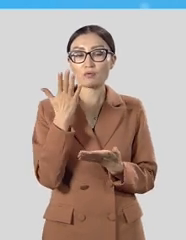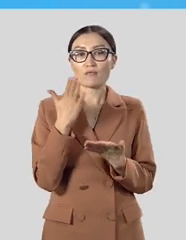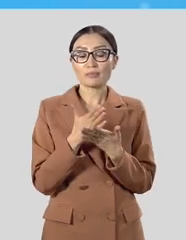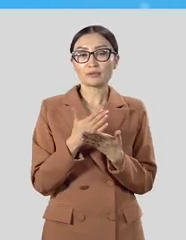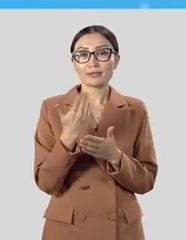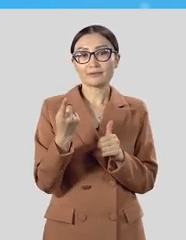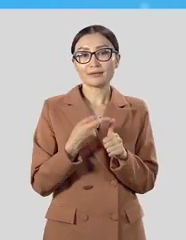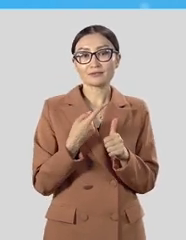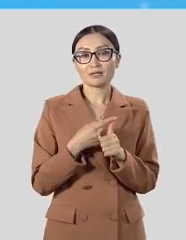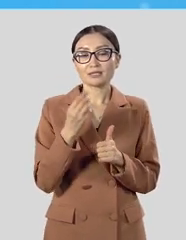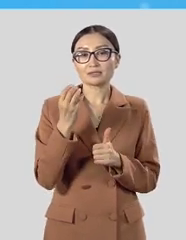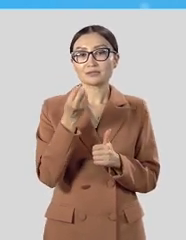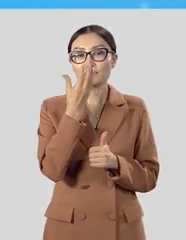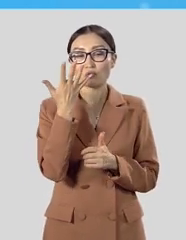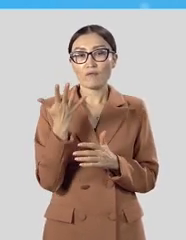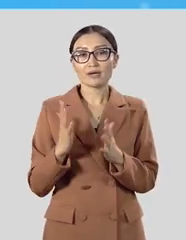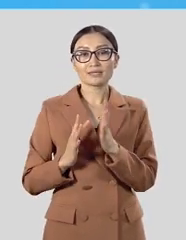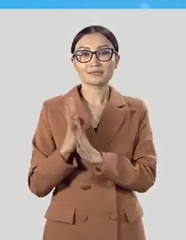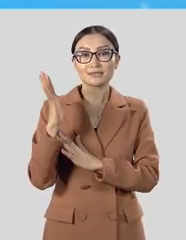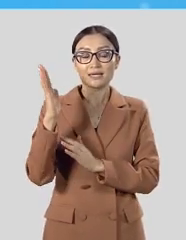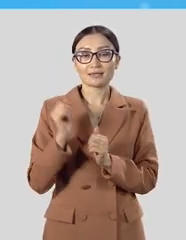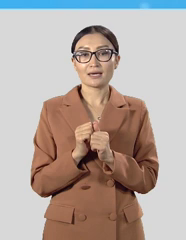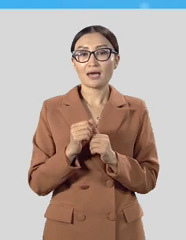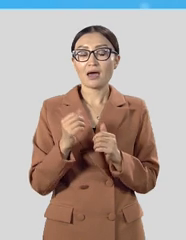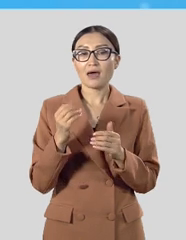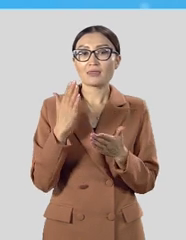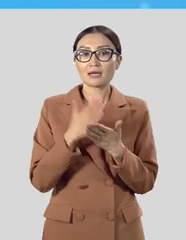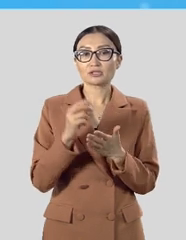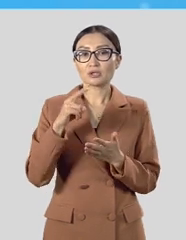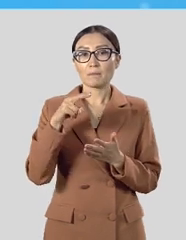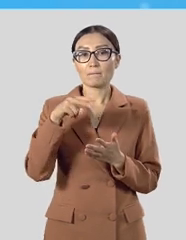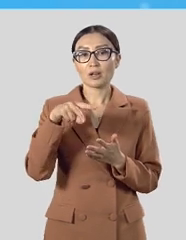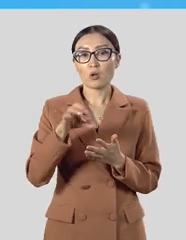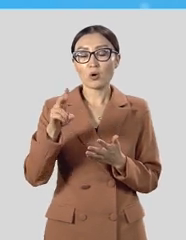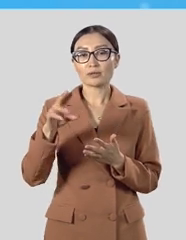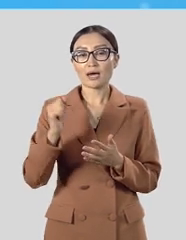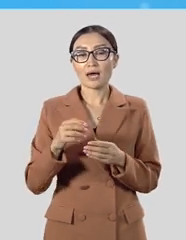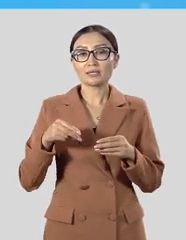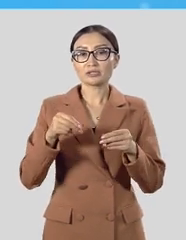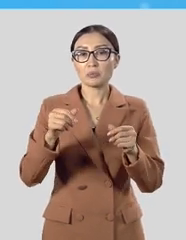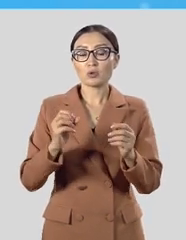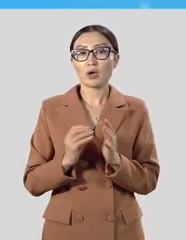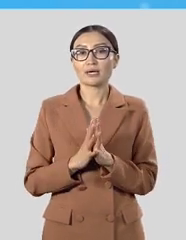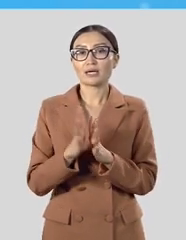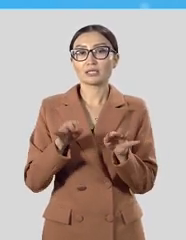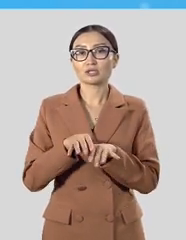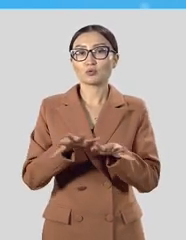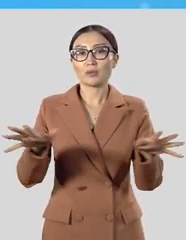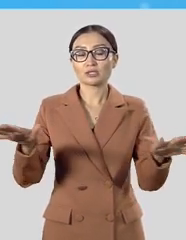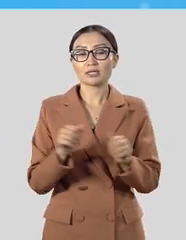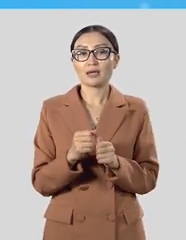их название – цветковые растения. Наличие плода – семенное размножение. Также